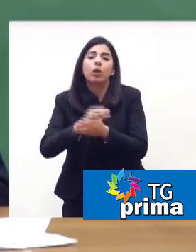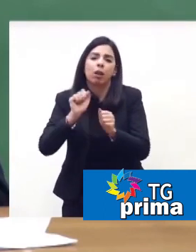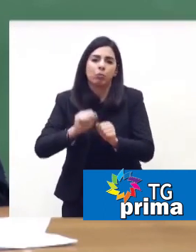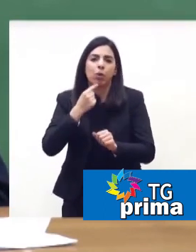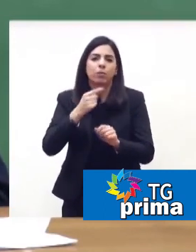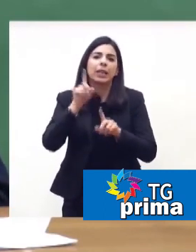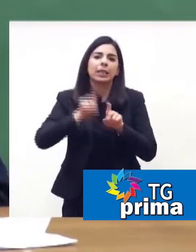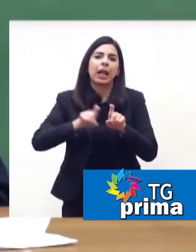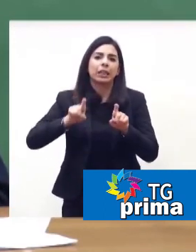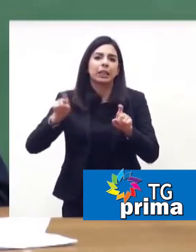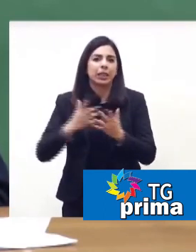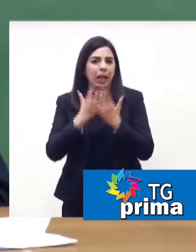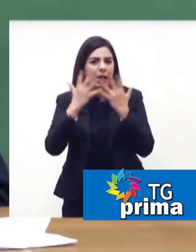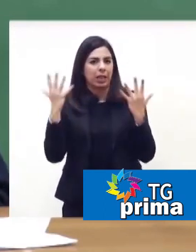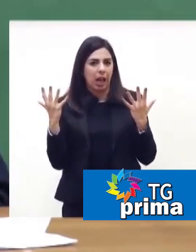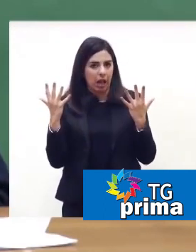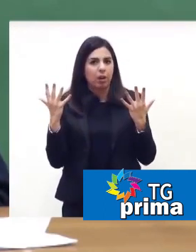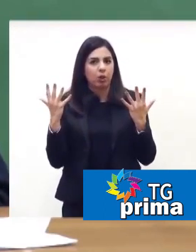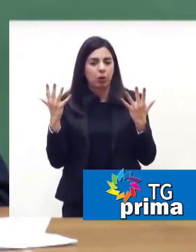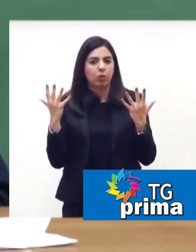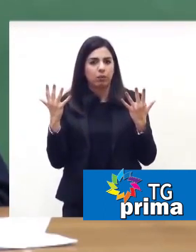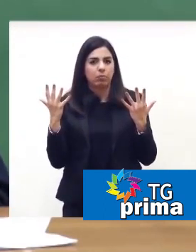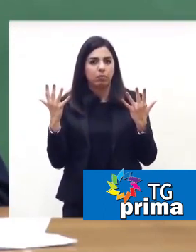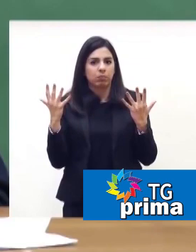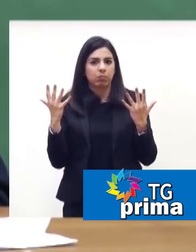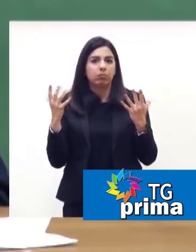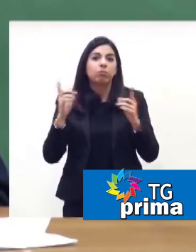indicazione, piuttosto che considerando soluzioni